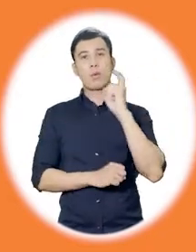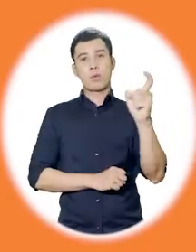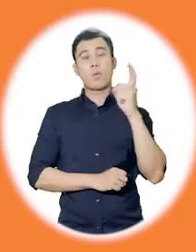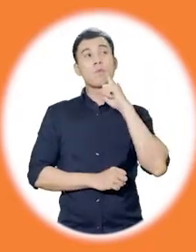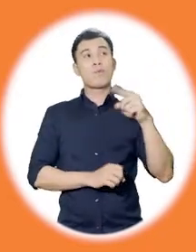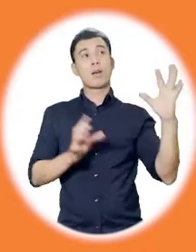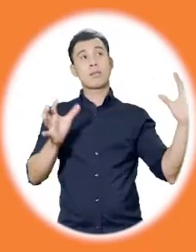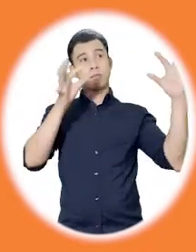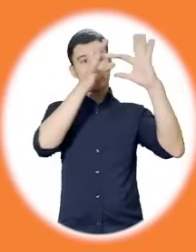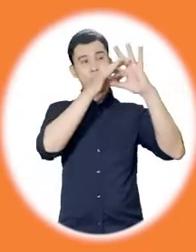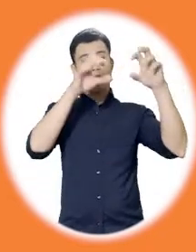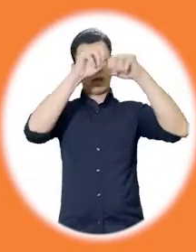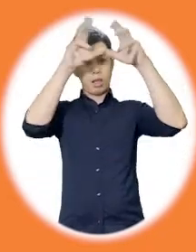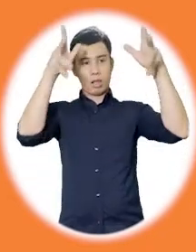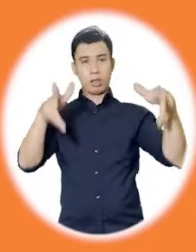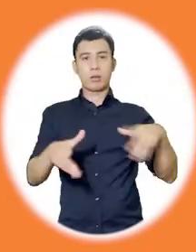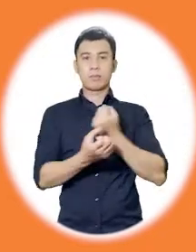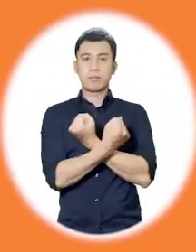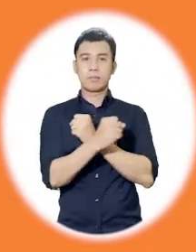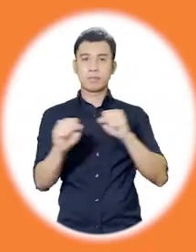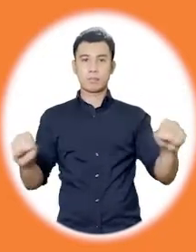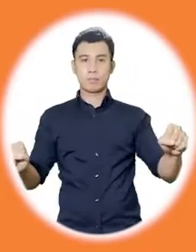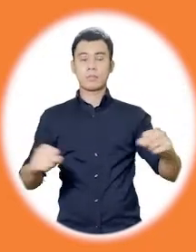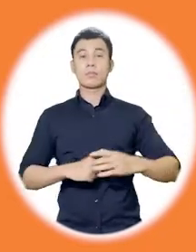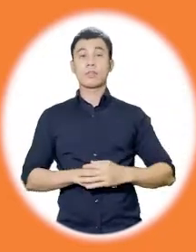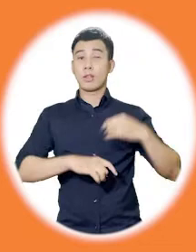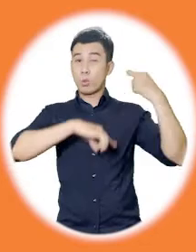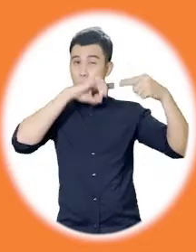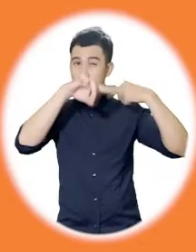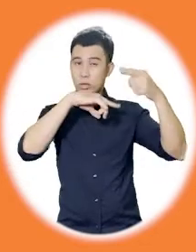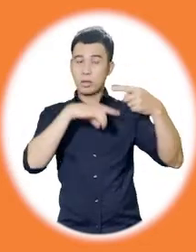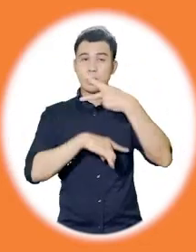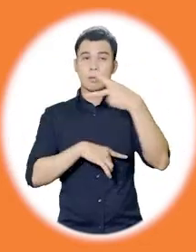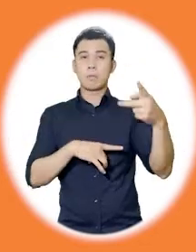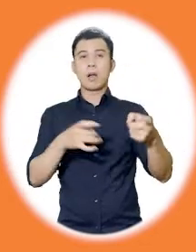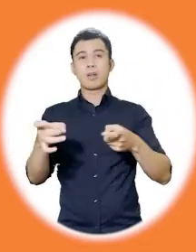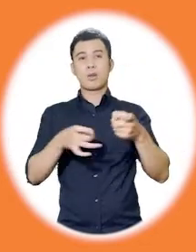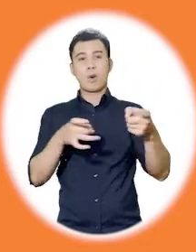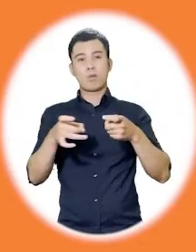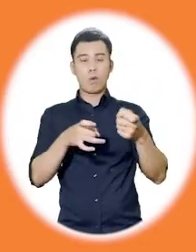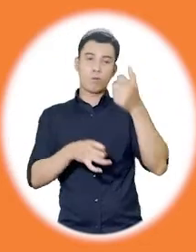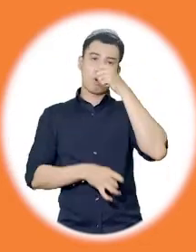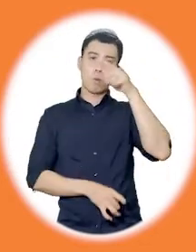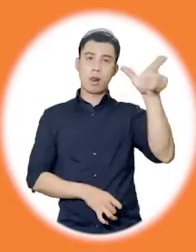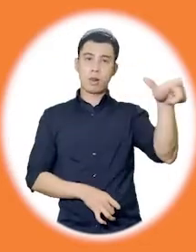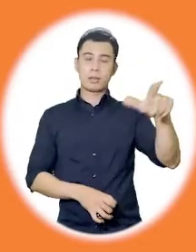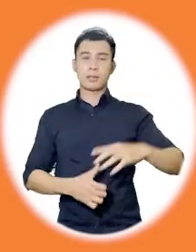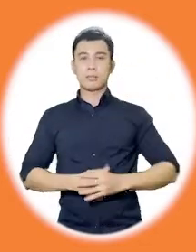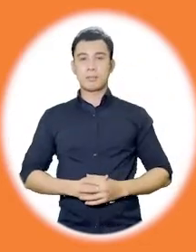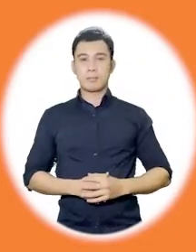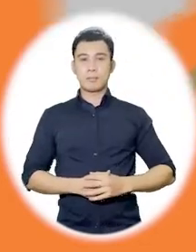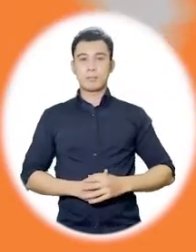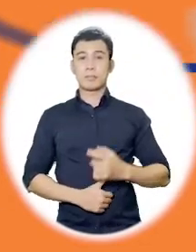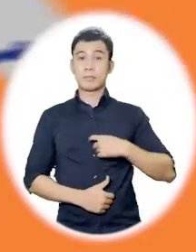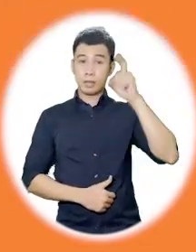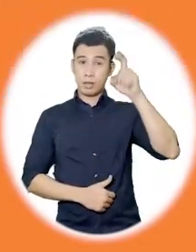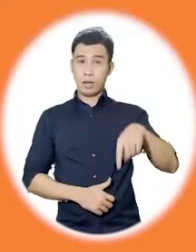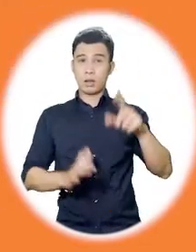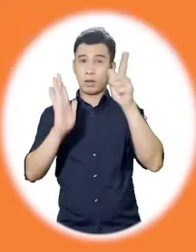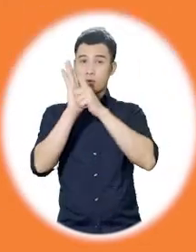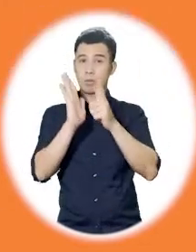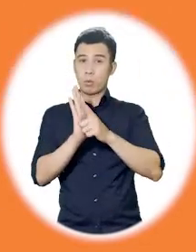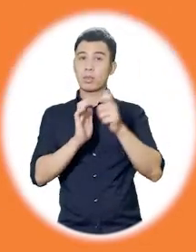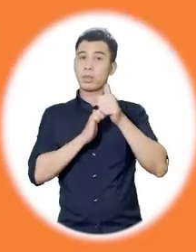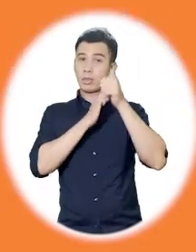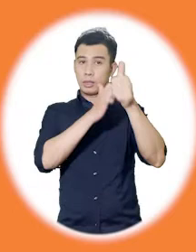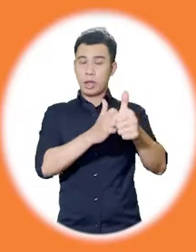ngành, có sự điều phối chặt chẽ, có hệ thống và bền vững. Quá trình này gọi là điều phối và quản trị điều phối. Quá trình này cần